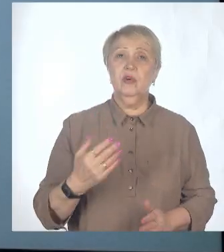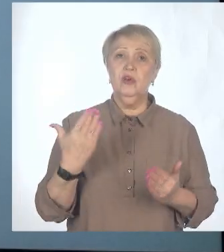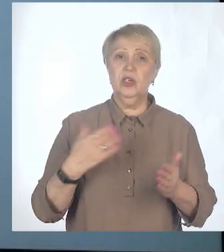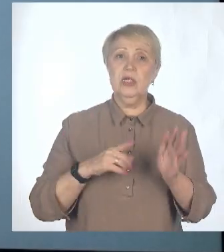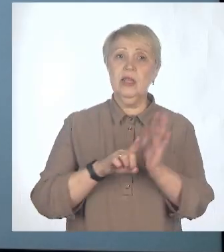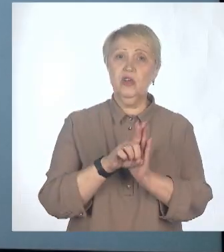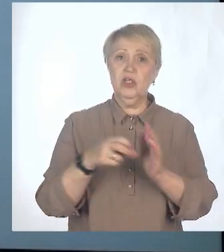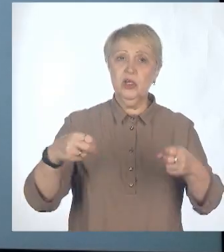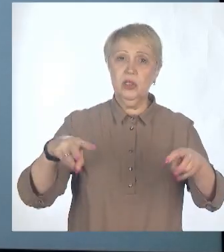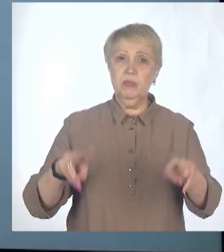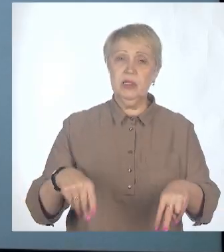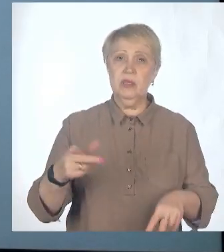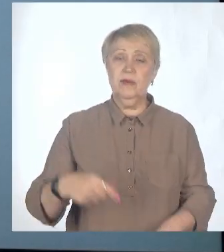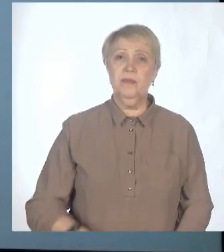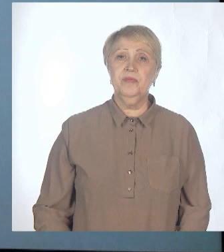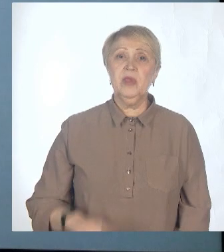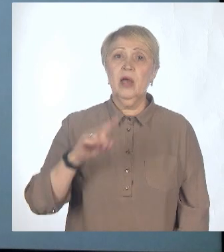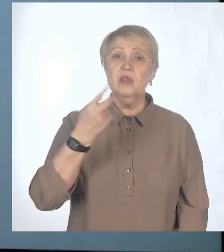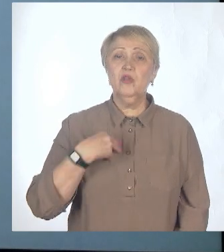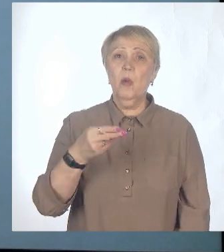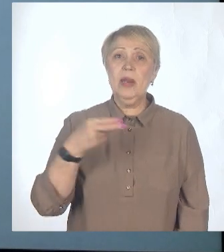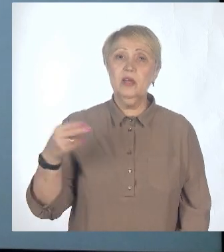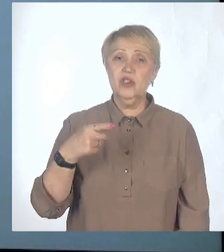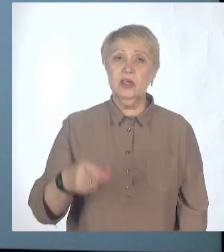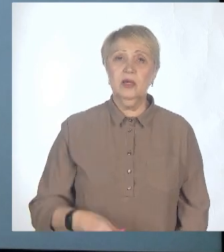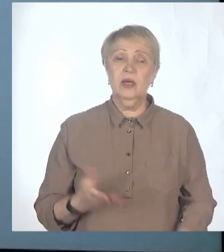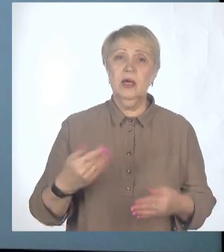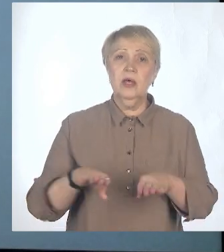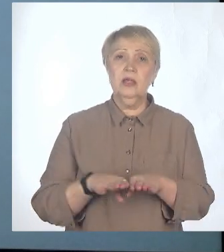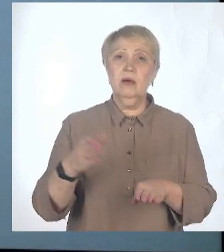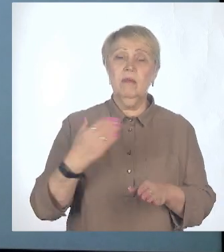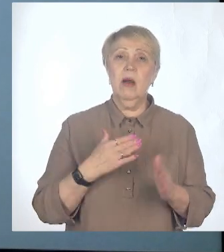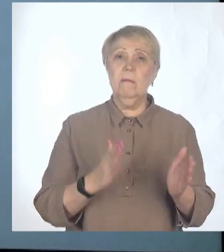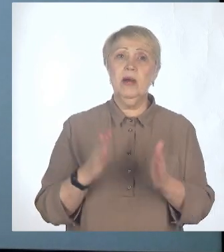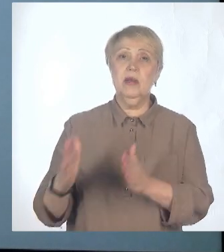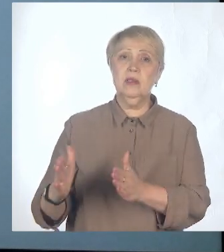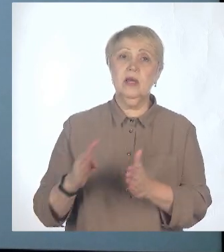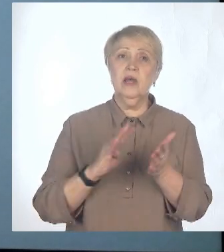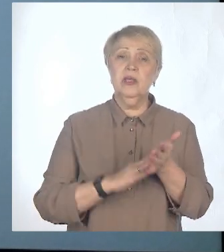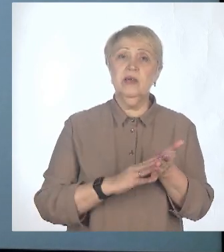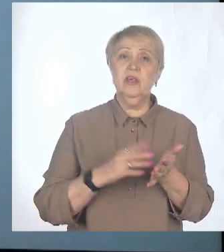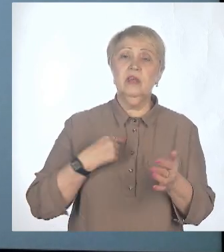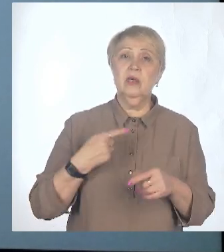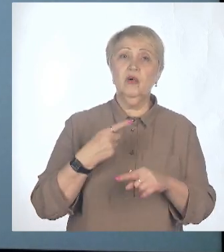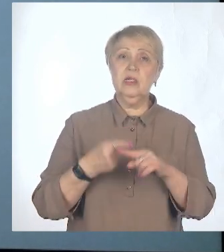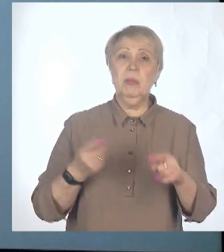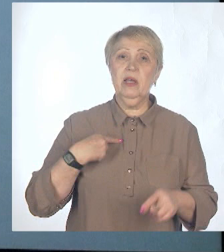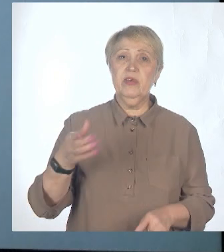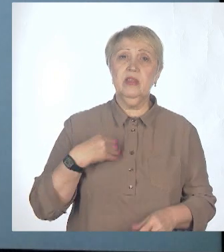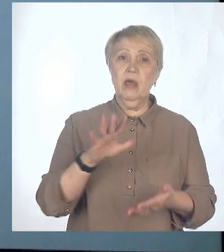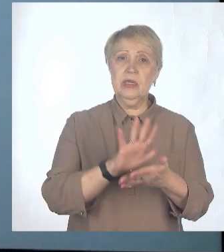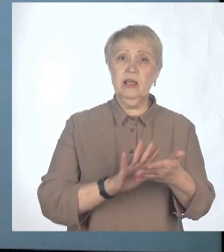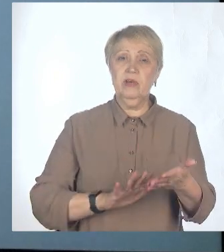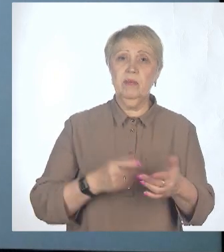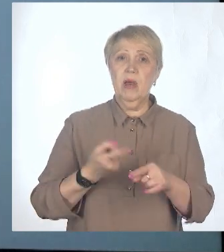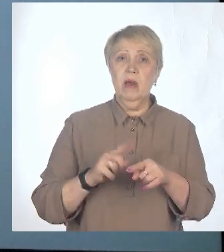начинающих специалистов. На одно предложение там порядка 9,5 резюме. То есть